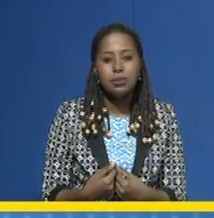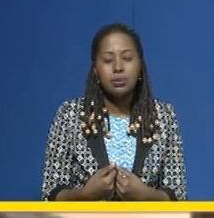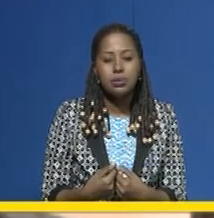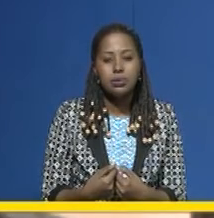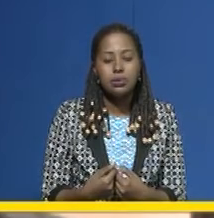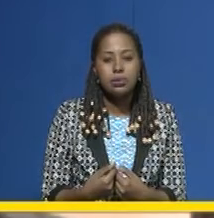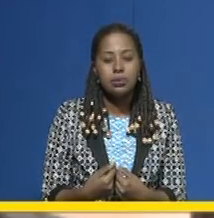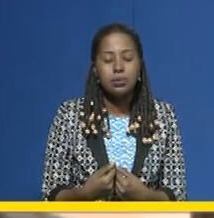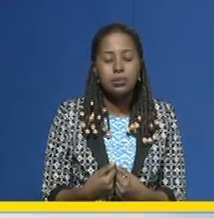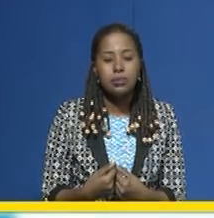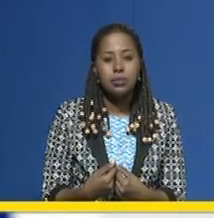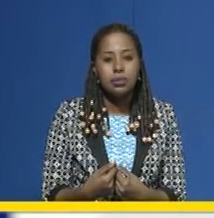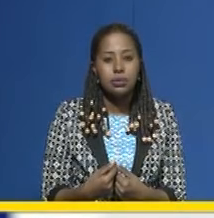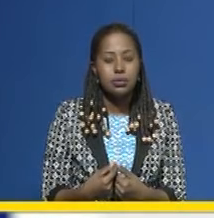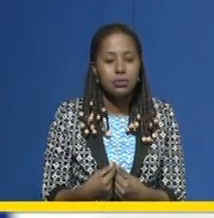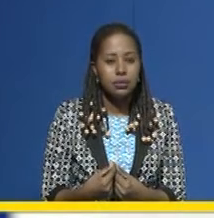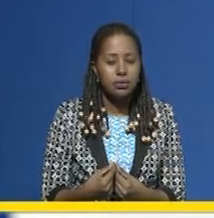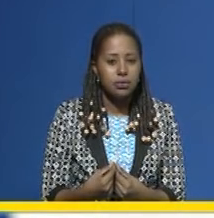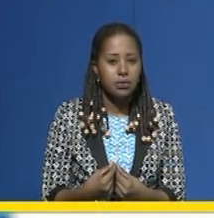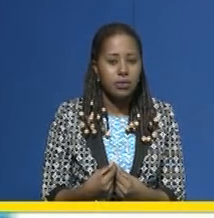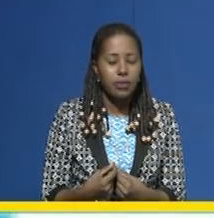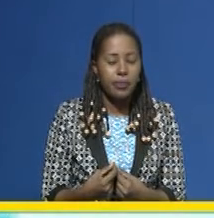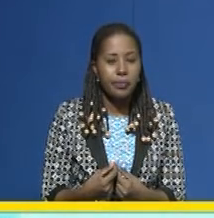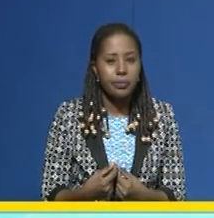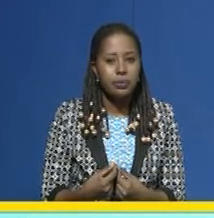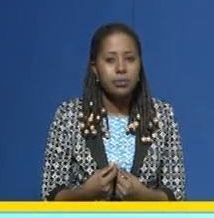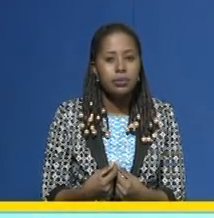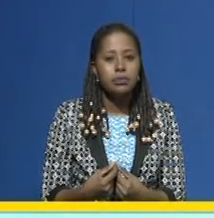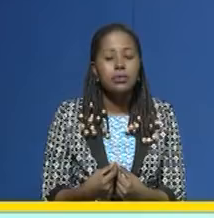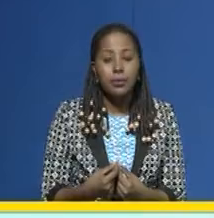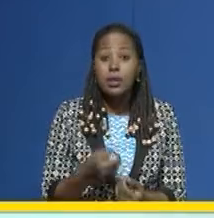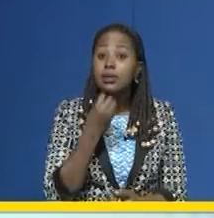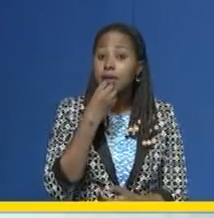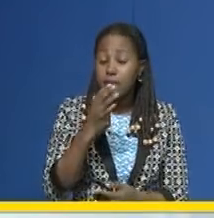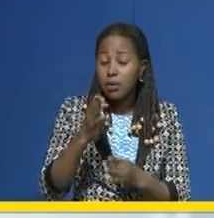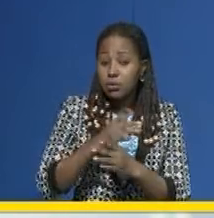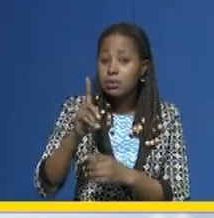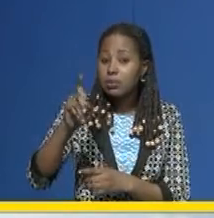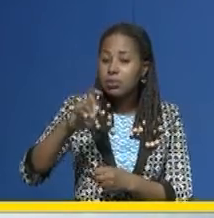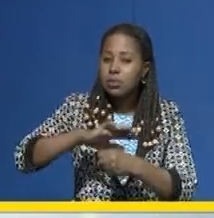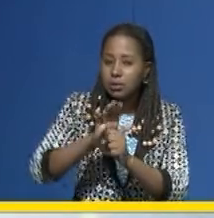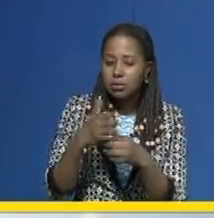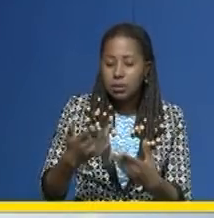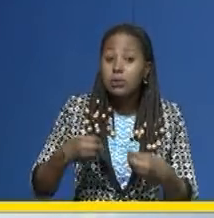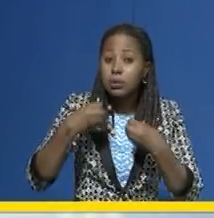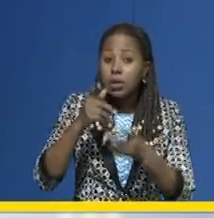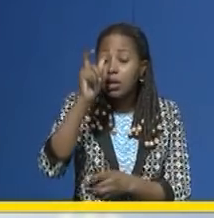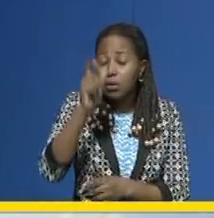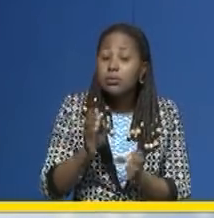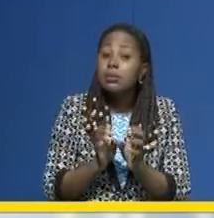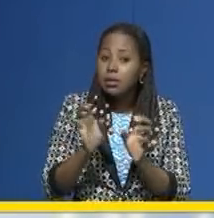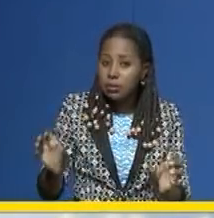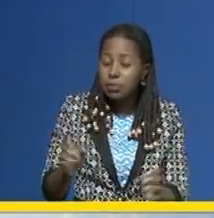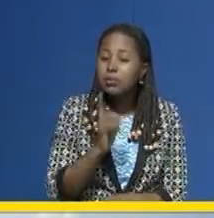Leo taruki zinakuja kwa sababu hayo. Mjana sema hili, mjana sema hili. Taarifa juu ya virusi vya corona sasa kutolewa na watu